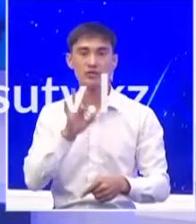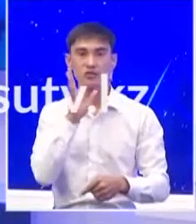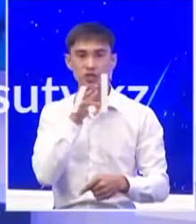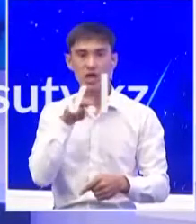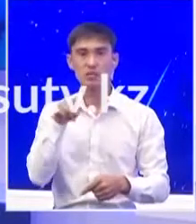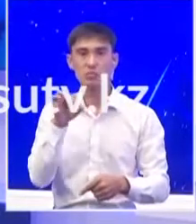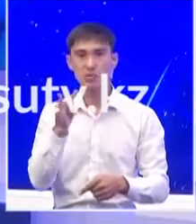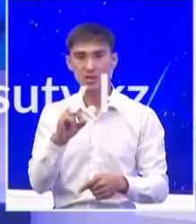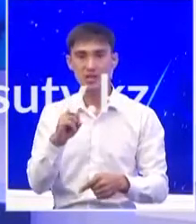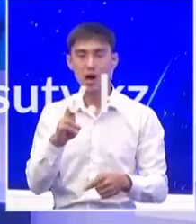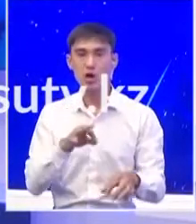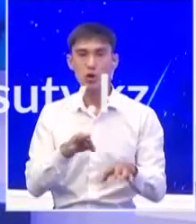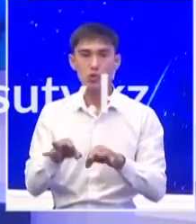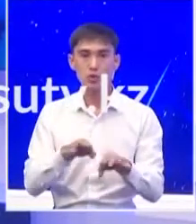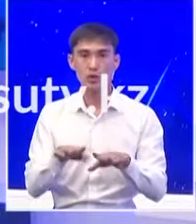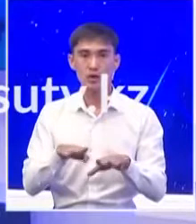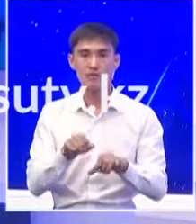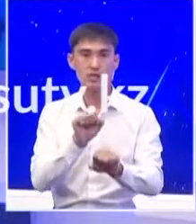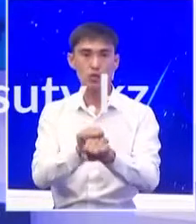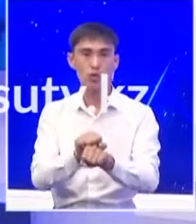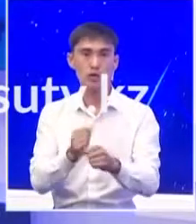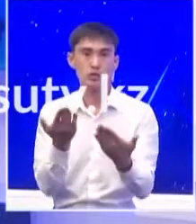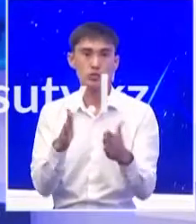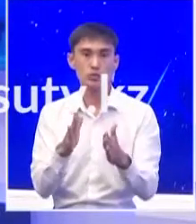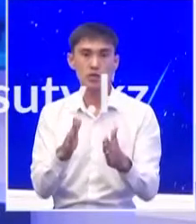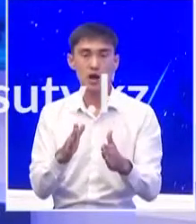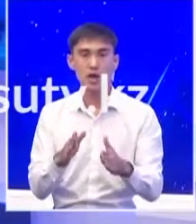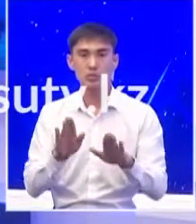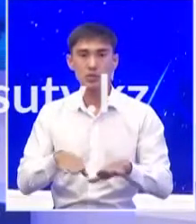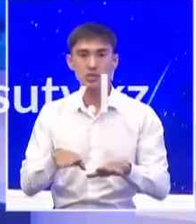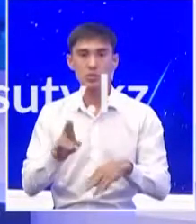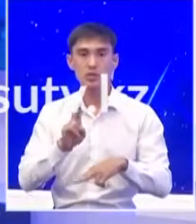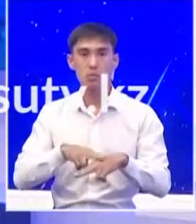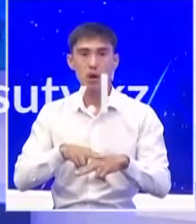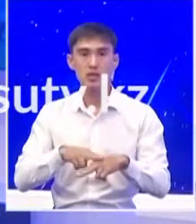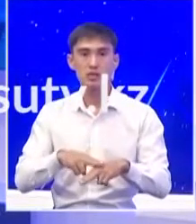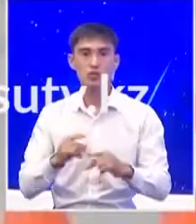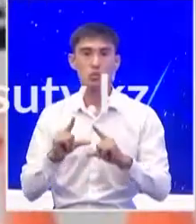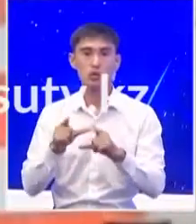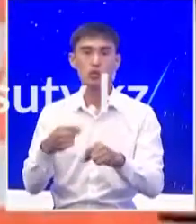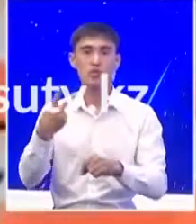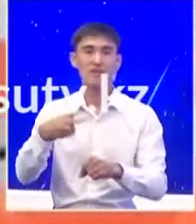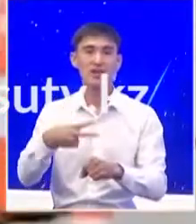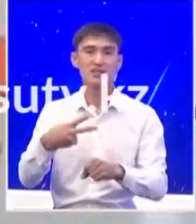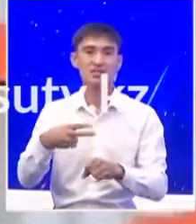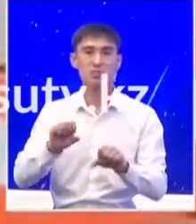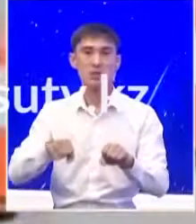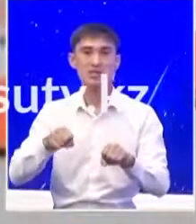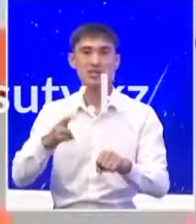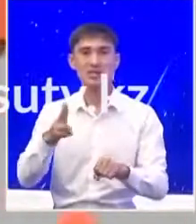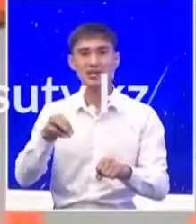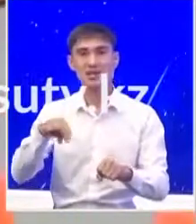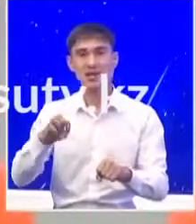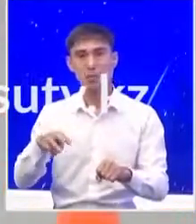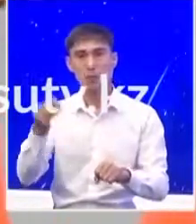для урегулирования заторных явлений. В распоряжение местной патрульной полиции уже поступили 20 мотоциклов КТМ.